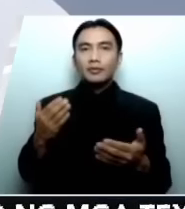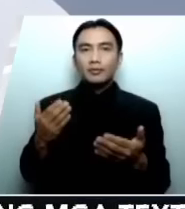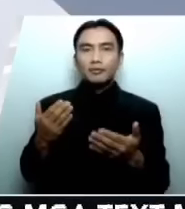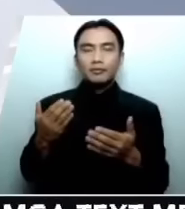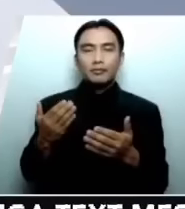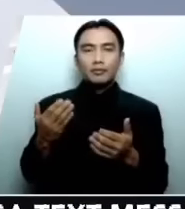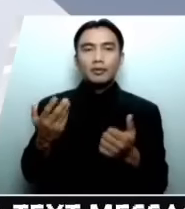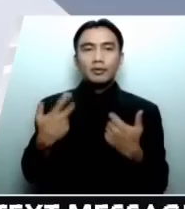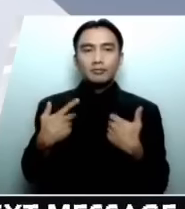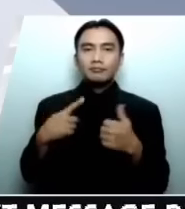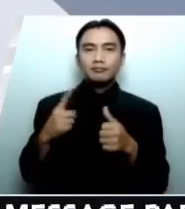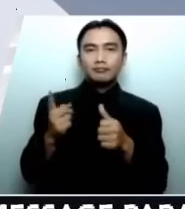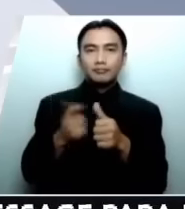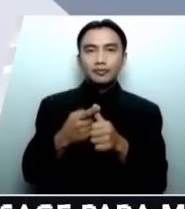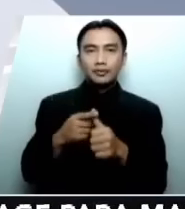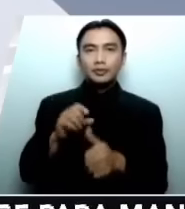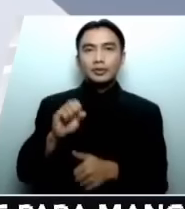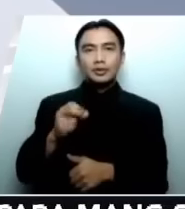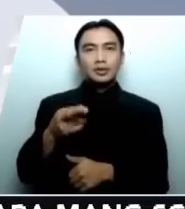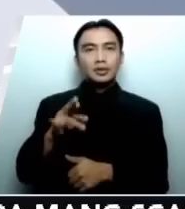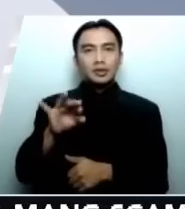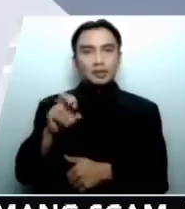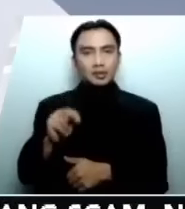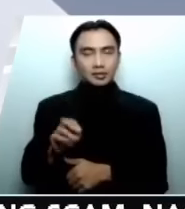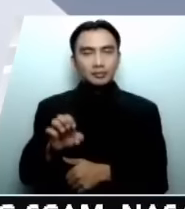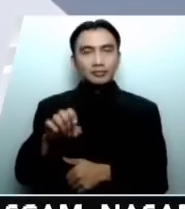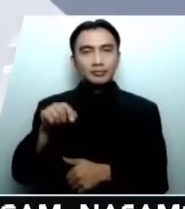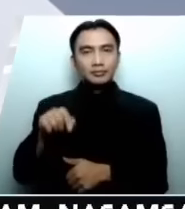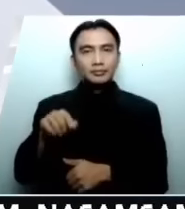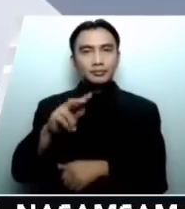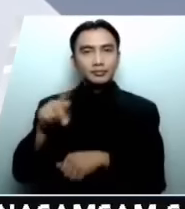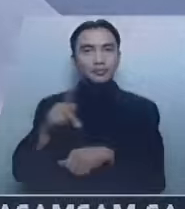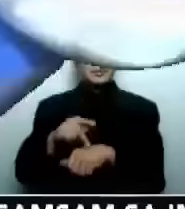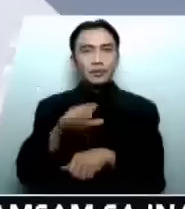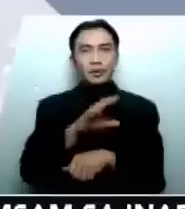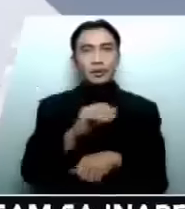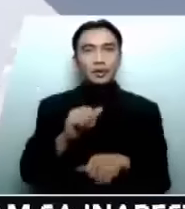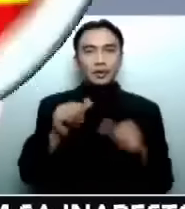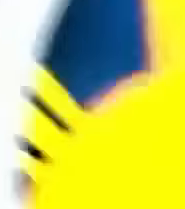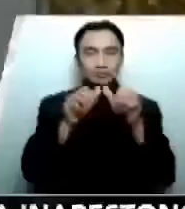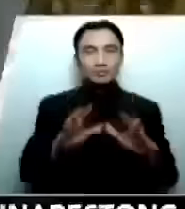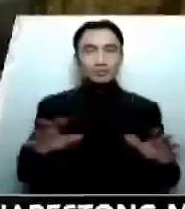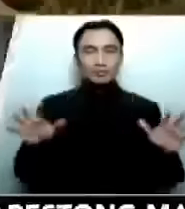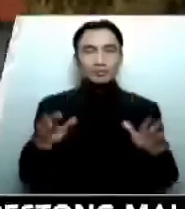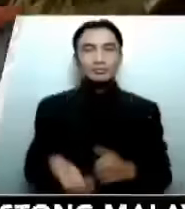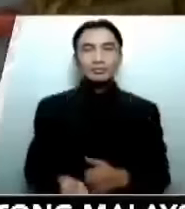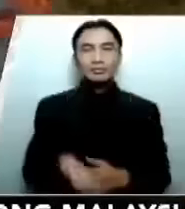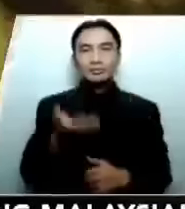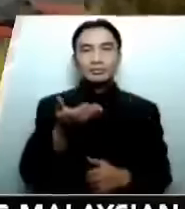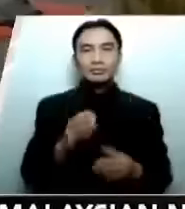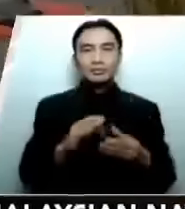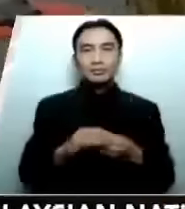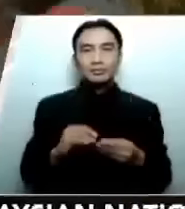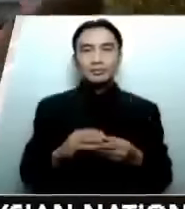sa Pilipinas at sa buong Southeast Asia. May report si Ian Cruz.